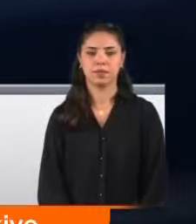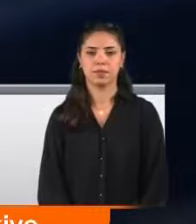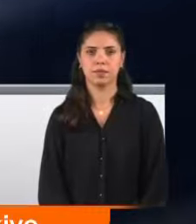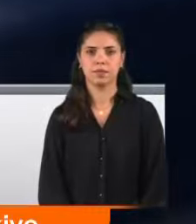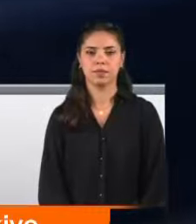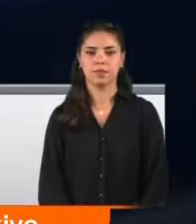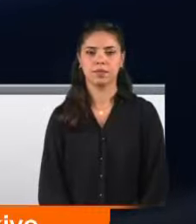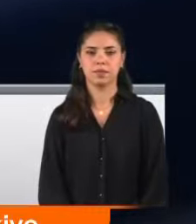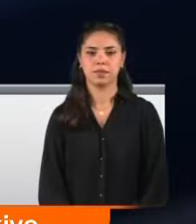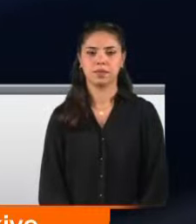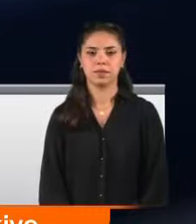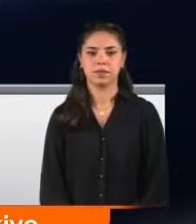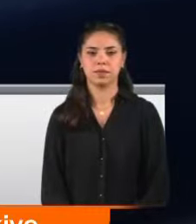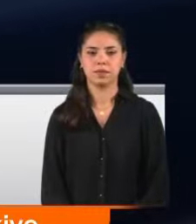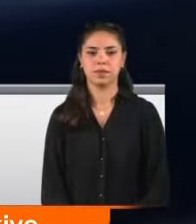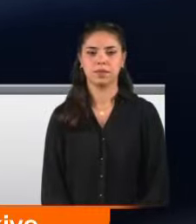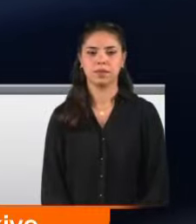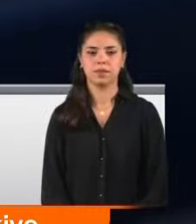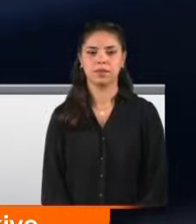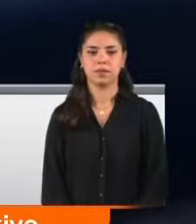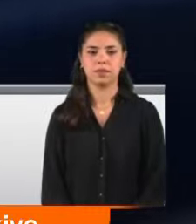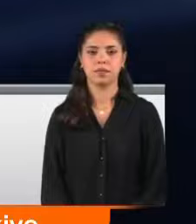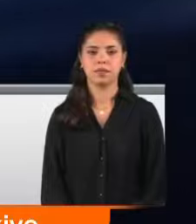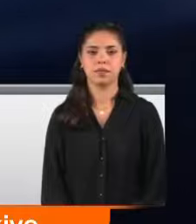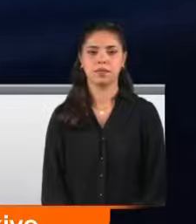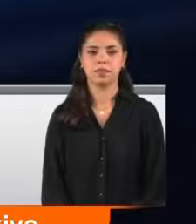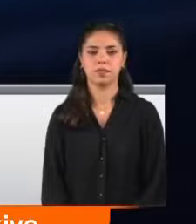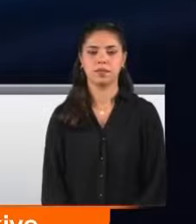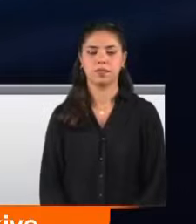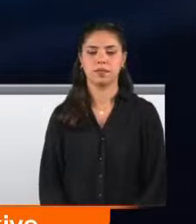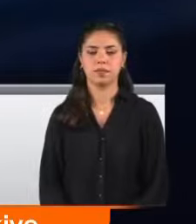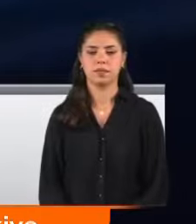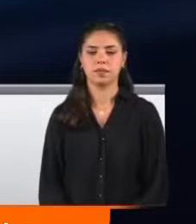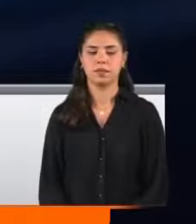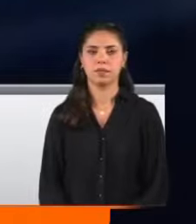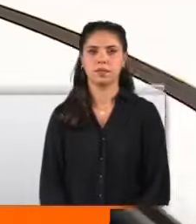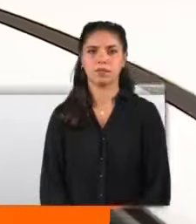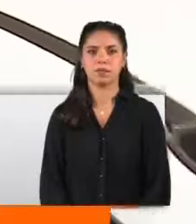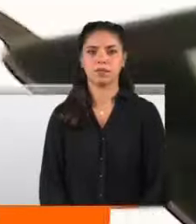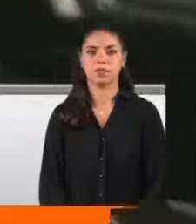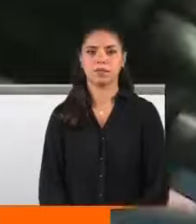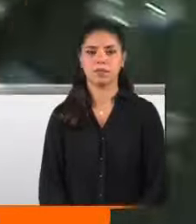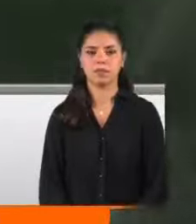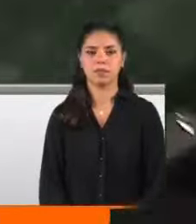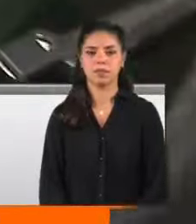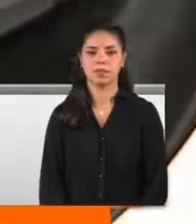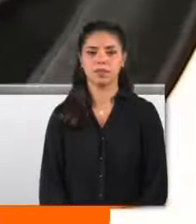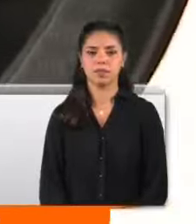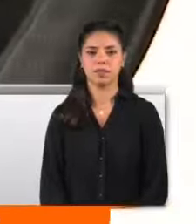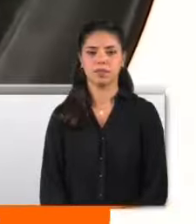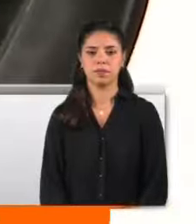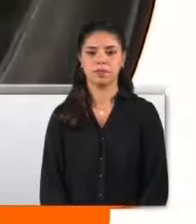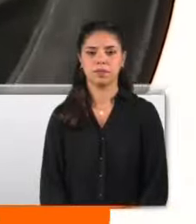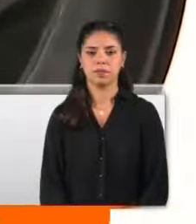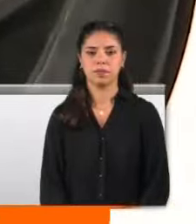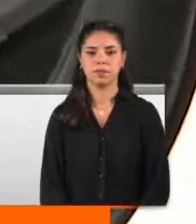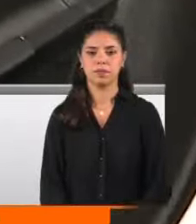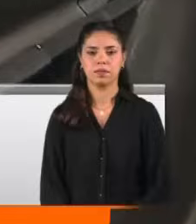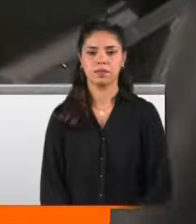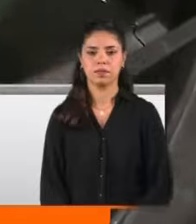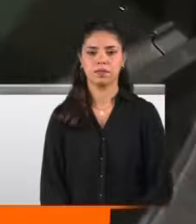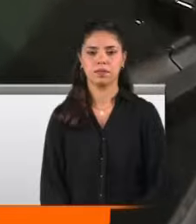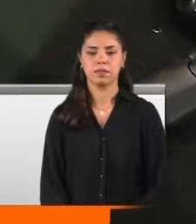gibi varmış. Güneşin yansımasından mercek görev görüyor, araba yanmak üzereymiş. Şurada bunu çok net görebiliriz.